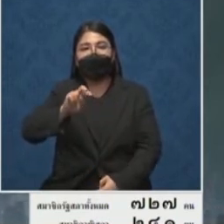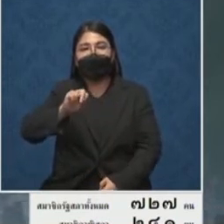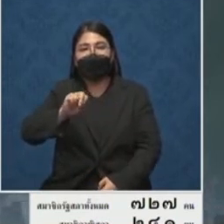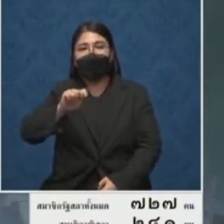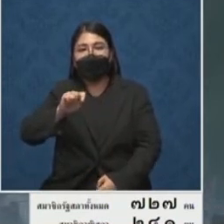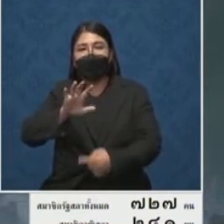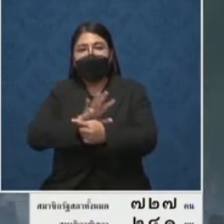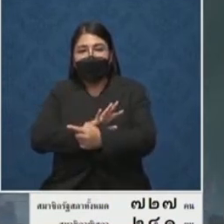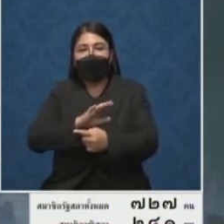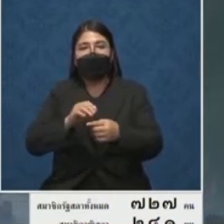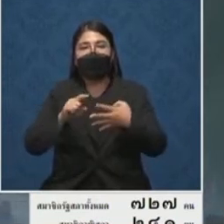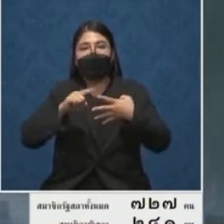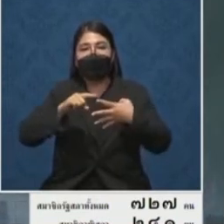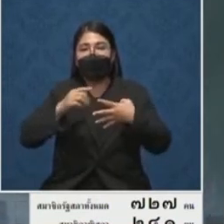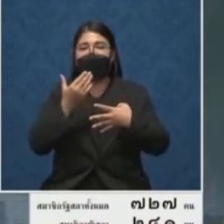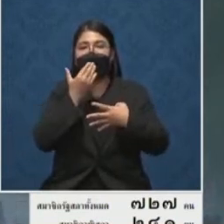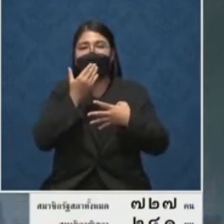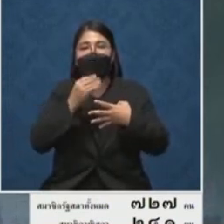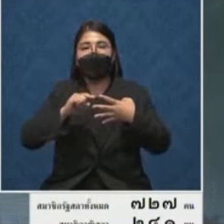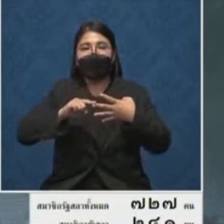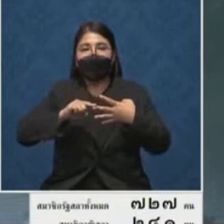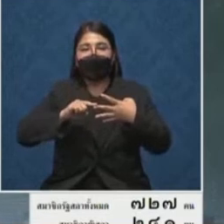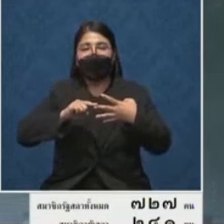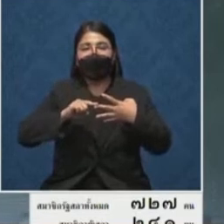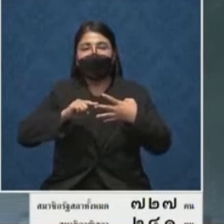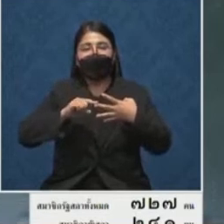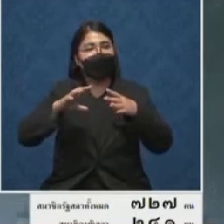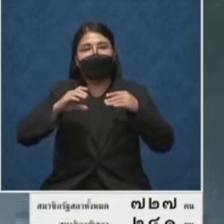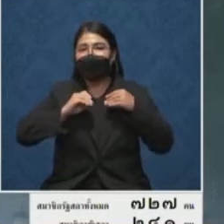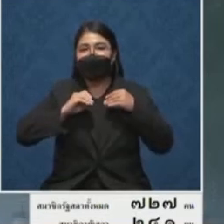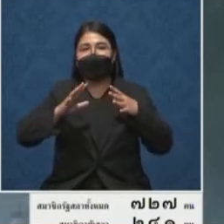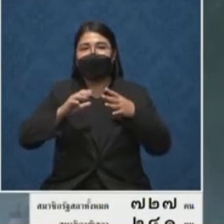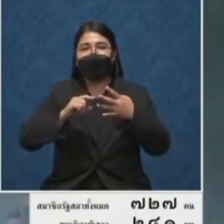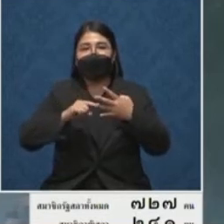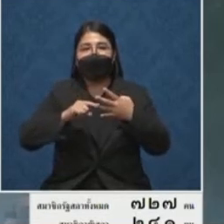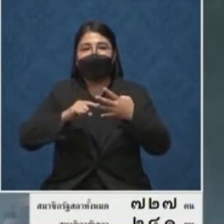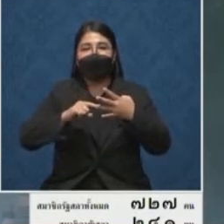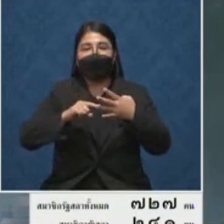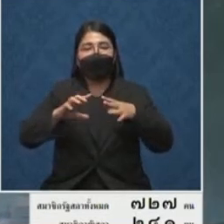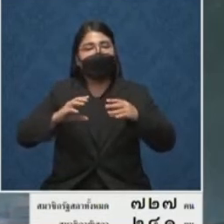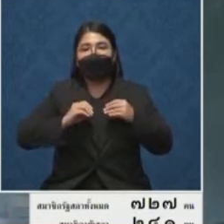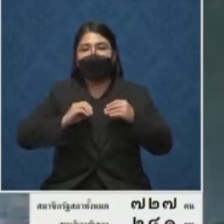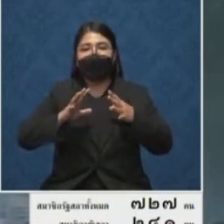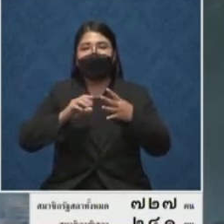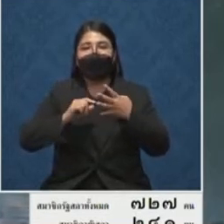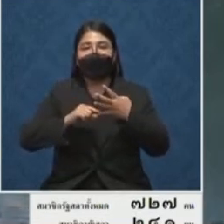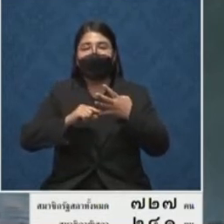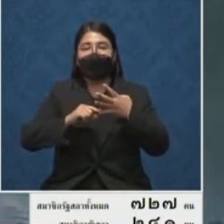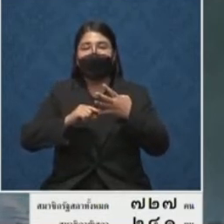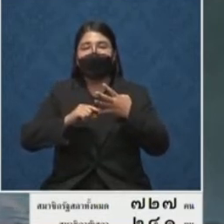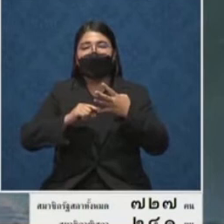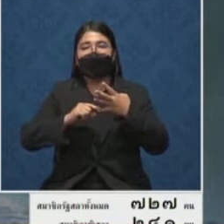ย 1งดออกเสียง2ไม่รับหลักการ3ไม่รับหลักการ